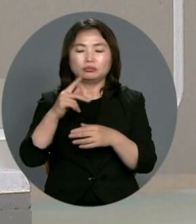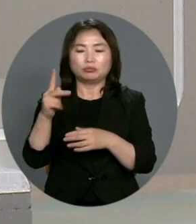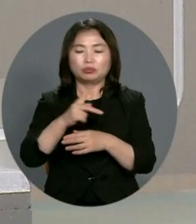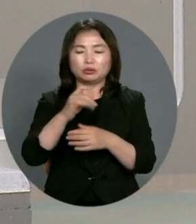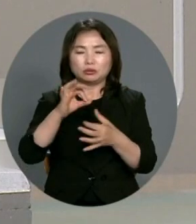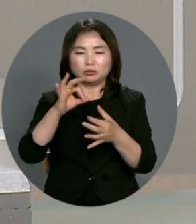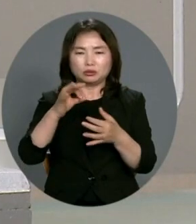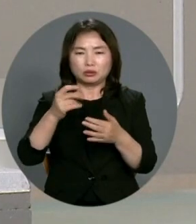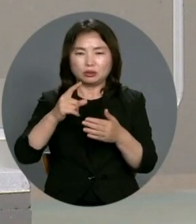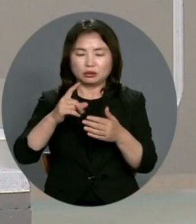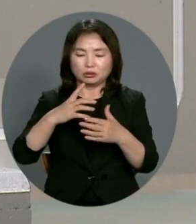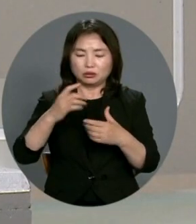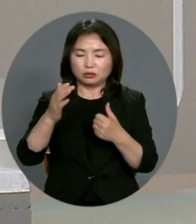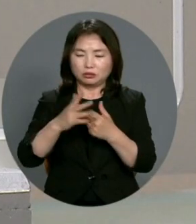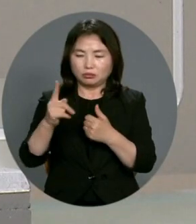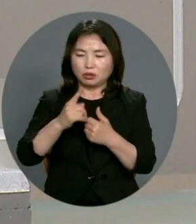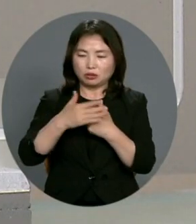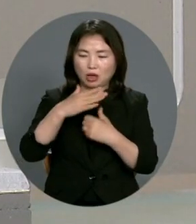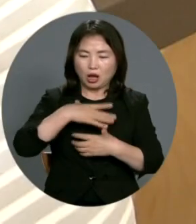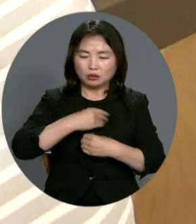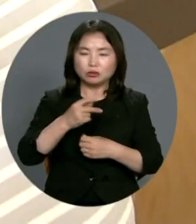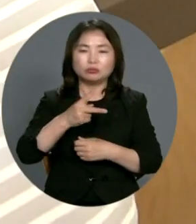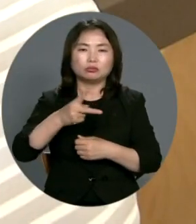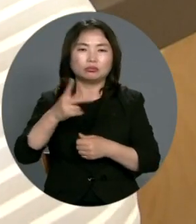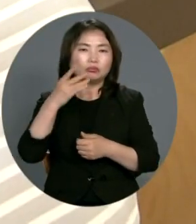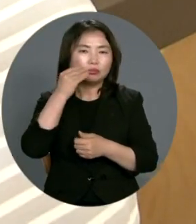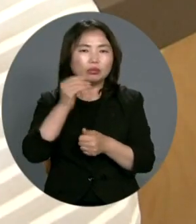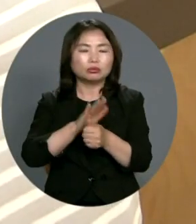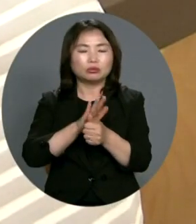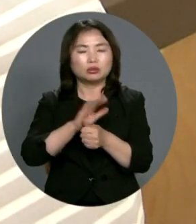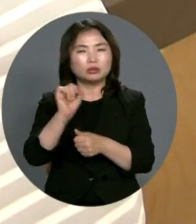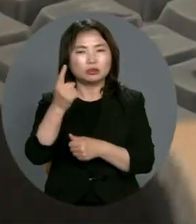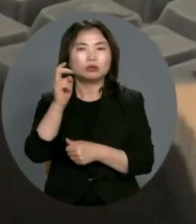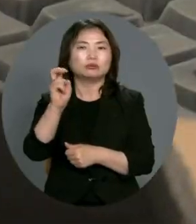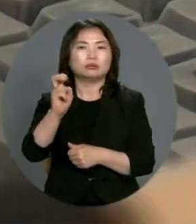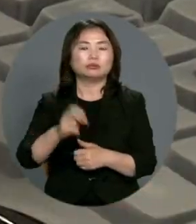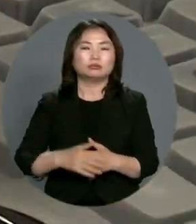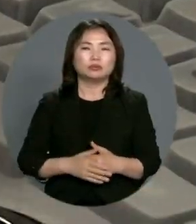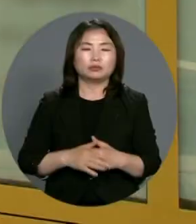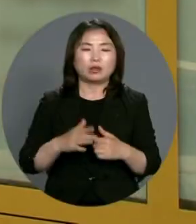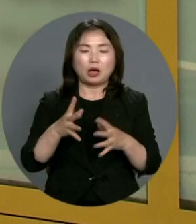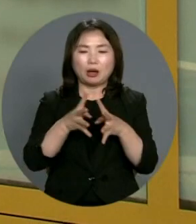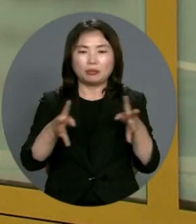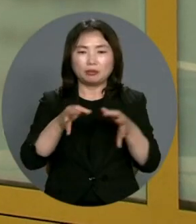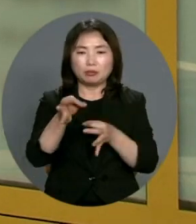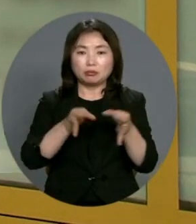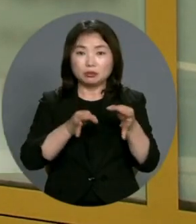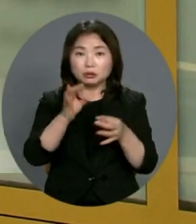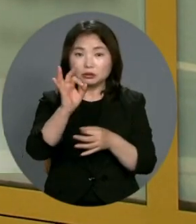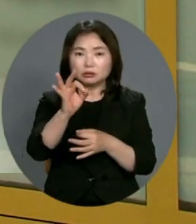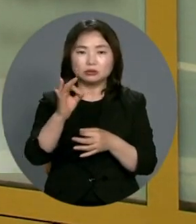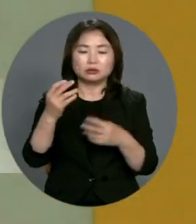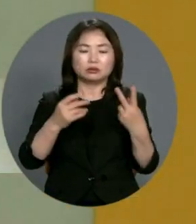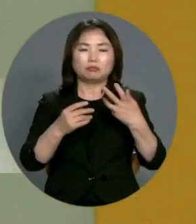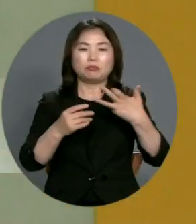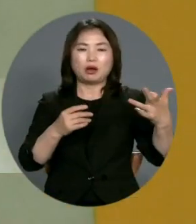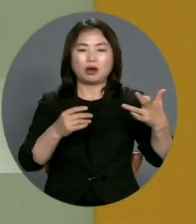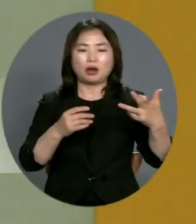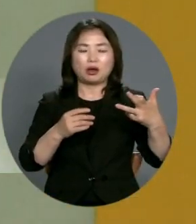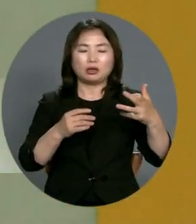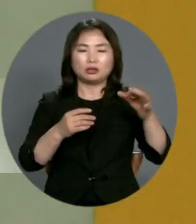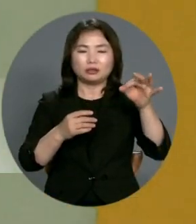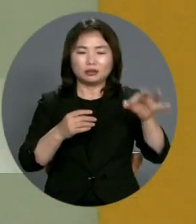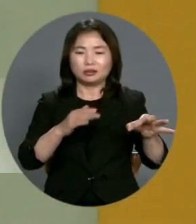안정적인 자금조달이 가능해진 것도 원인의 하나로 꼽힙니다 현재 아파트 매매 가격이 2018년